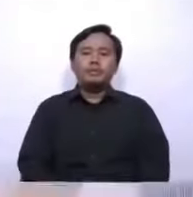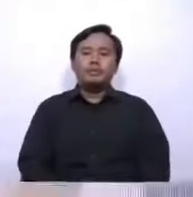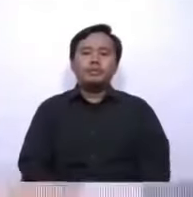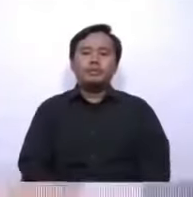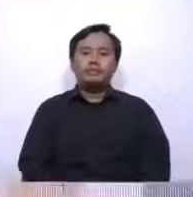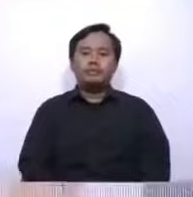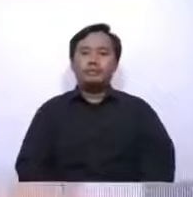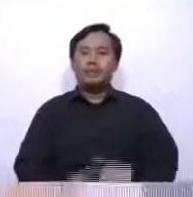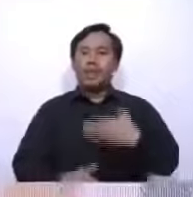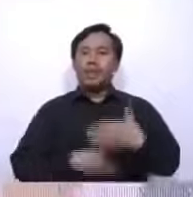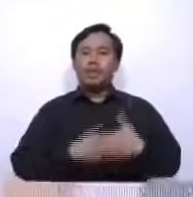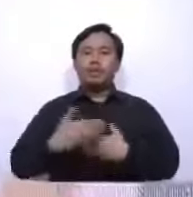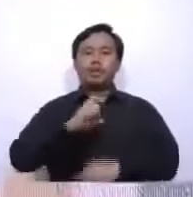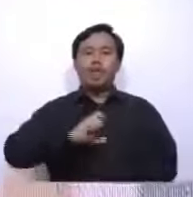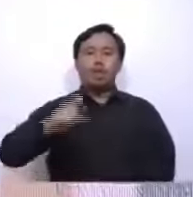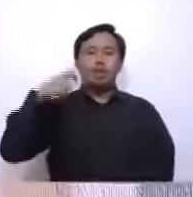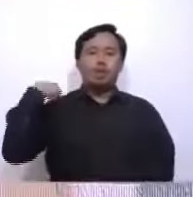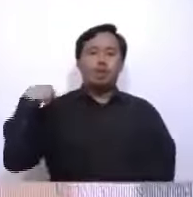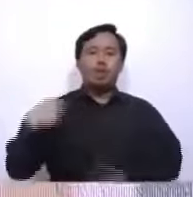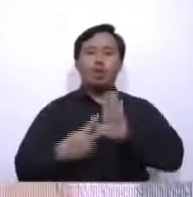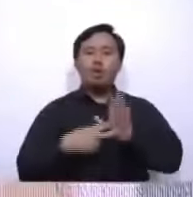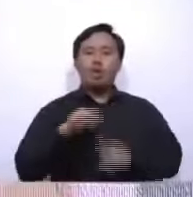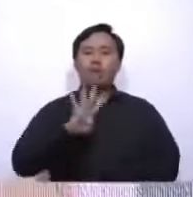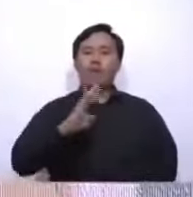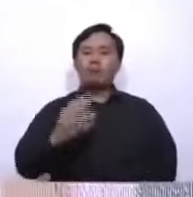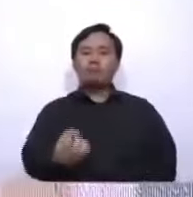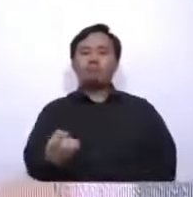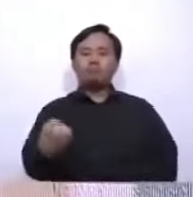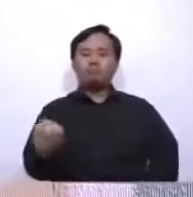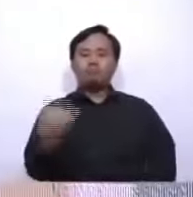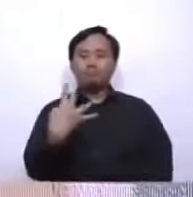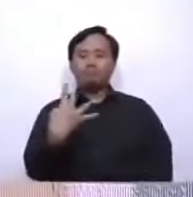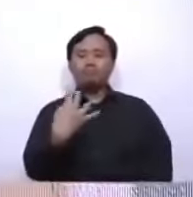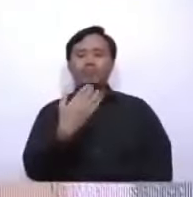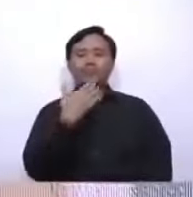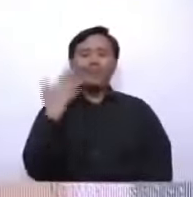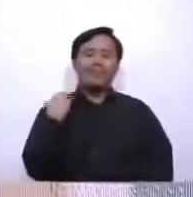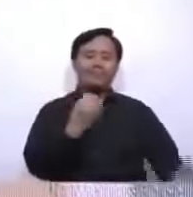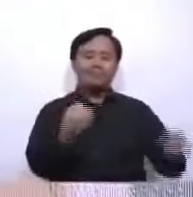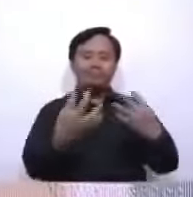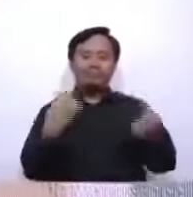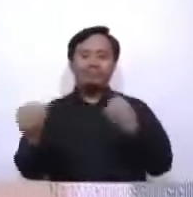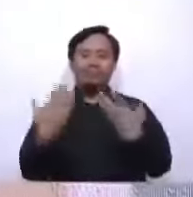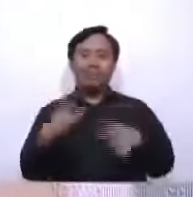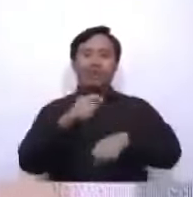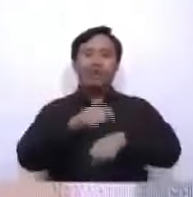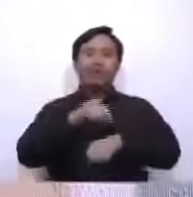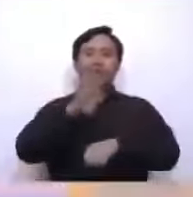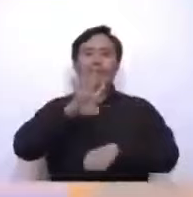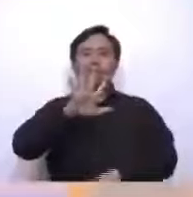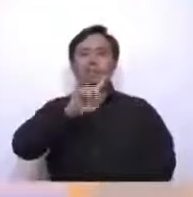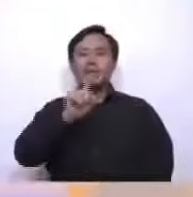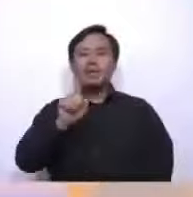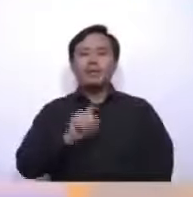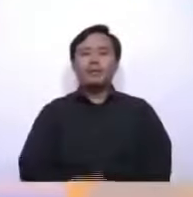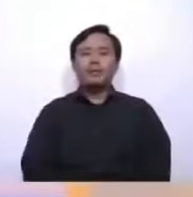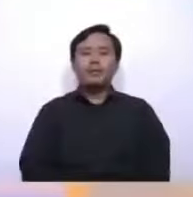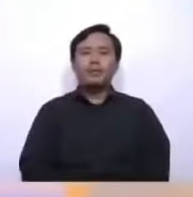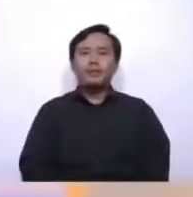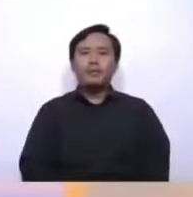Selanjutnya, kesempatan untuk Cagub nomor urut 4 menanggapi kembali jawaban dari seluruh Cagub. Waktu Anda 45 detik, kami